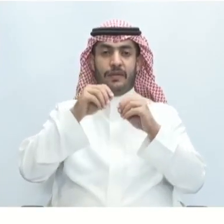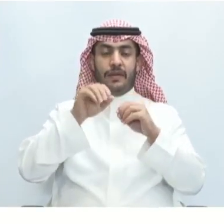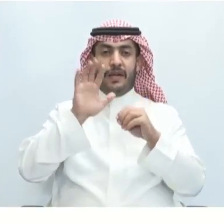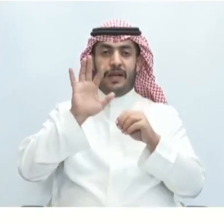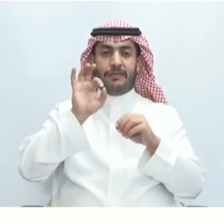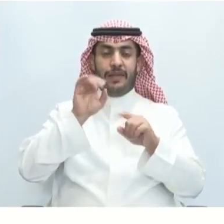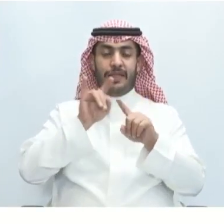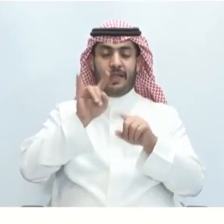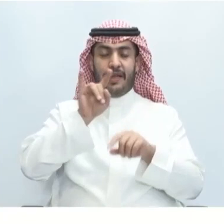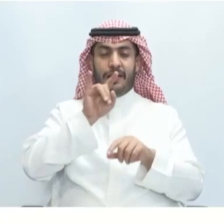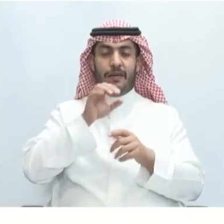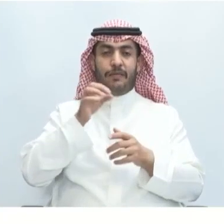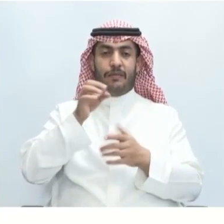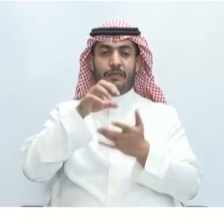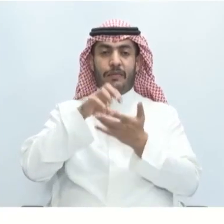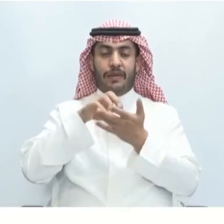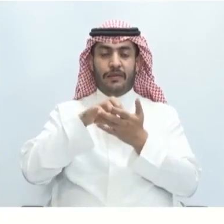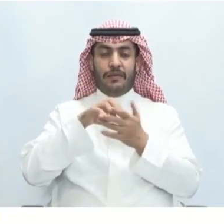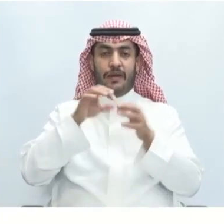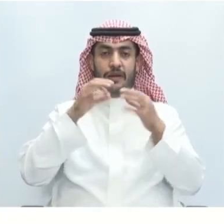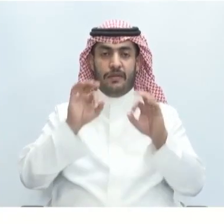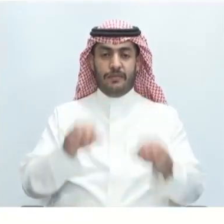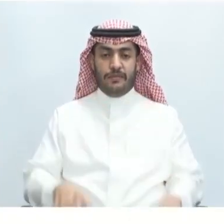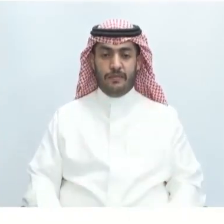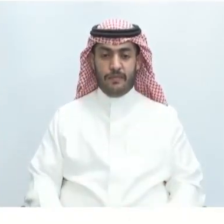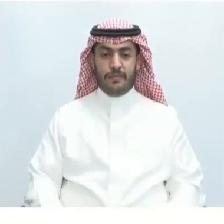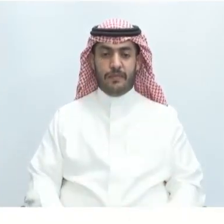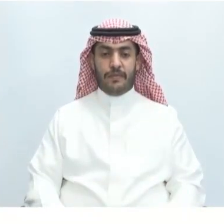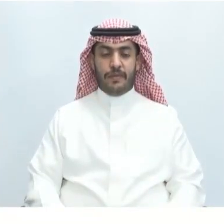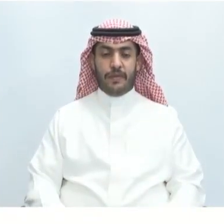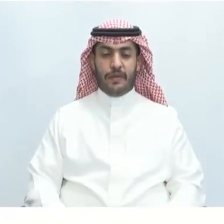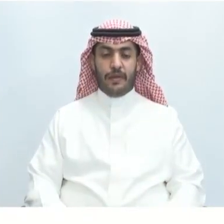الخمسين طائره المحدده مسبقا بجميع الانواع